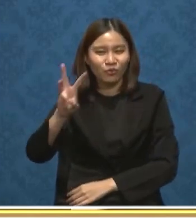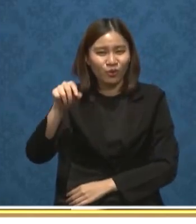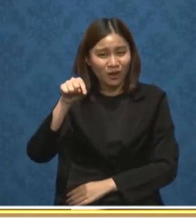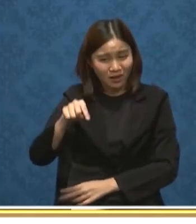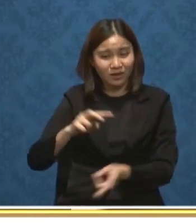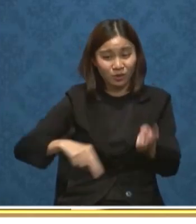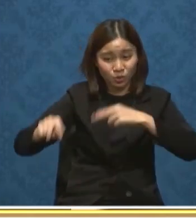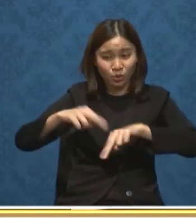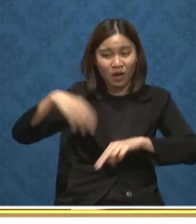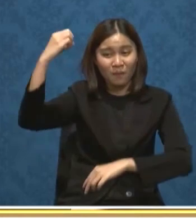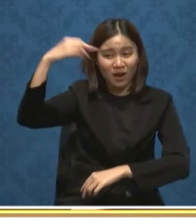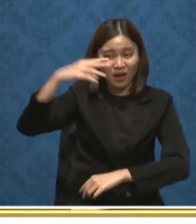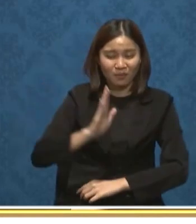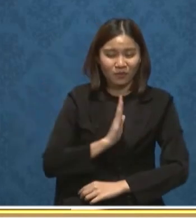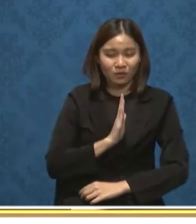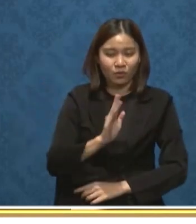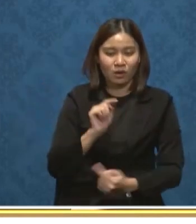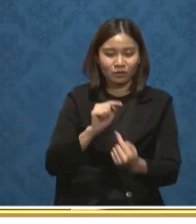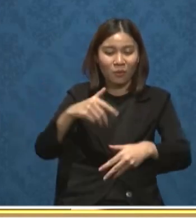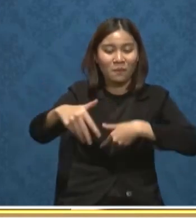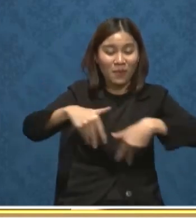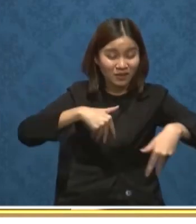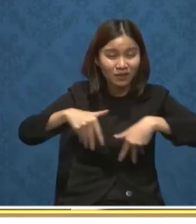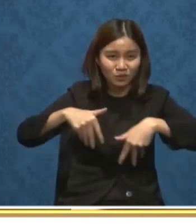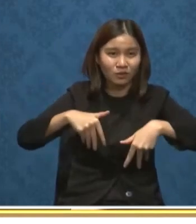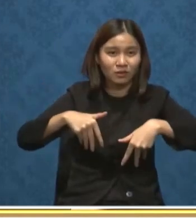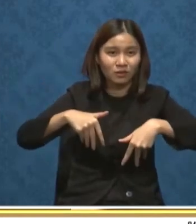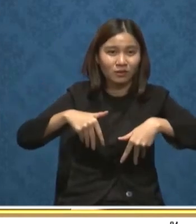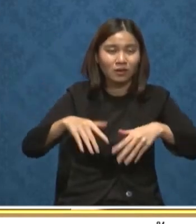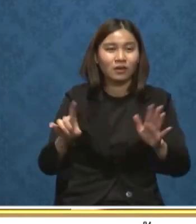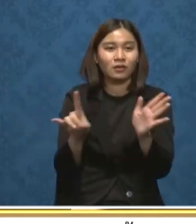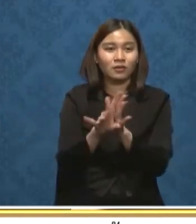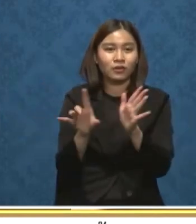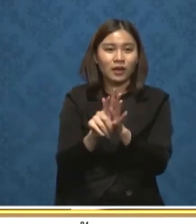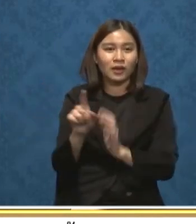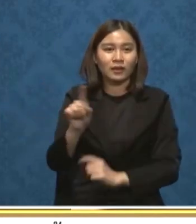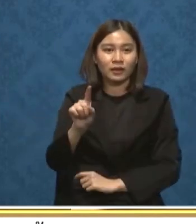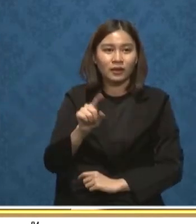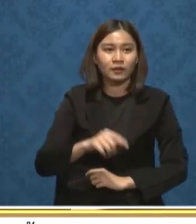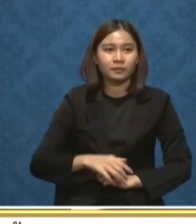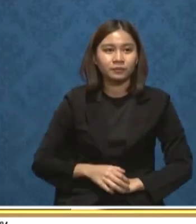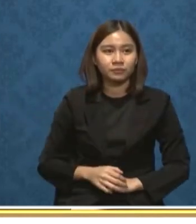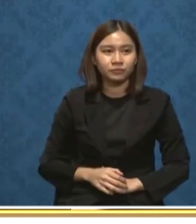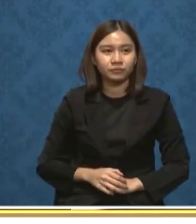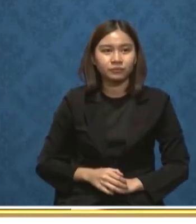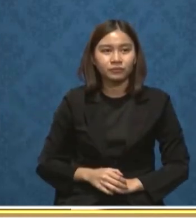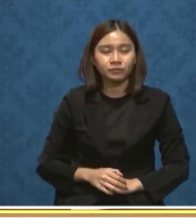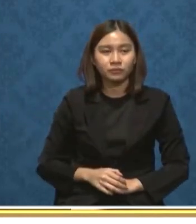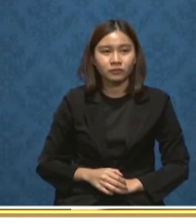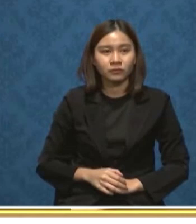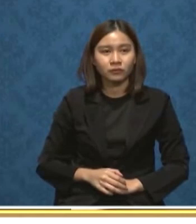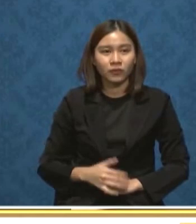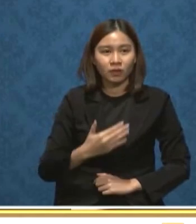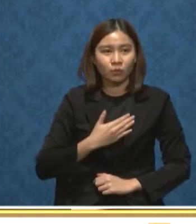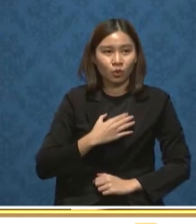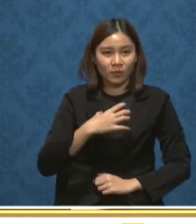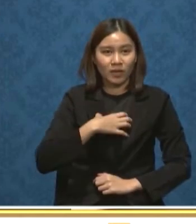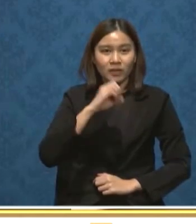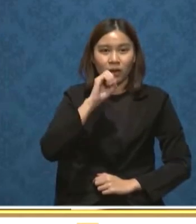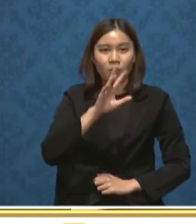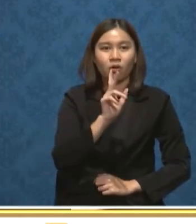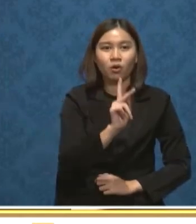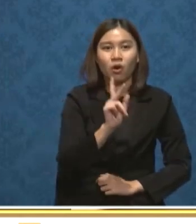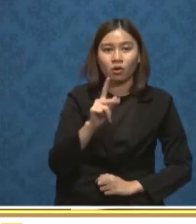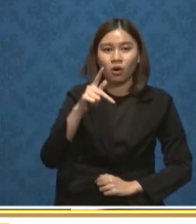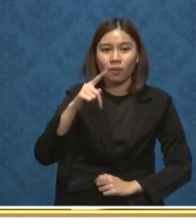กำกบพลังงานเพื่ความเป็ธรมของประชาชนสุทายครท่มาทานครับผมอยากย้ำให้ก.ก.พ.